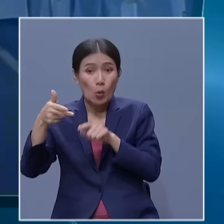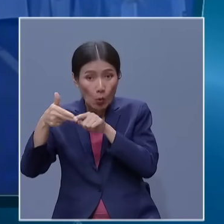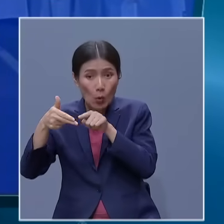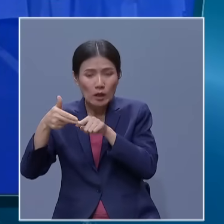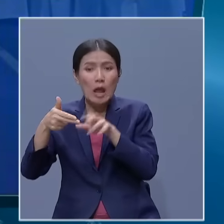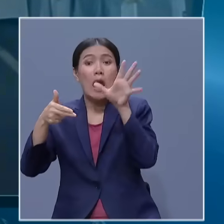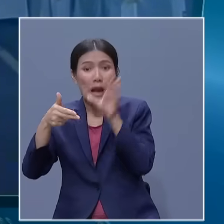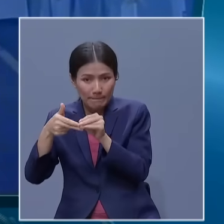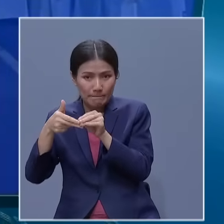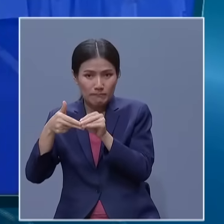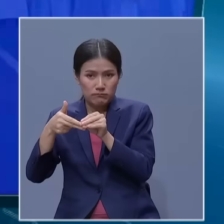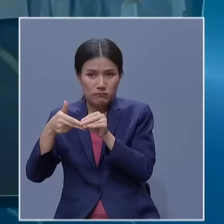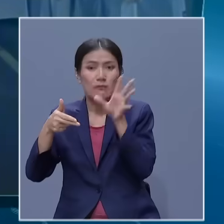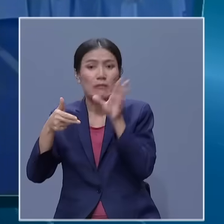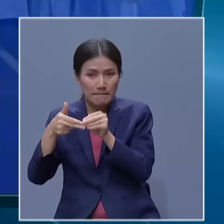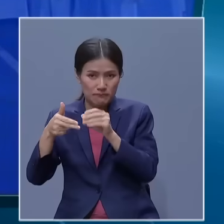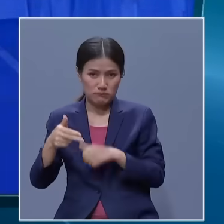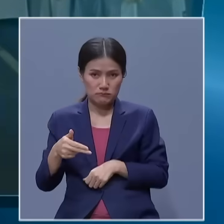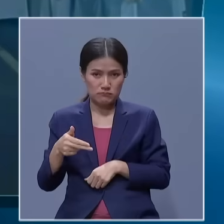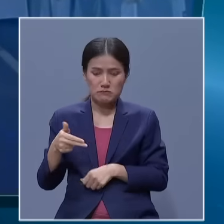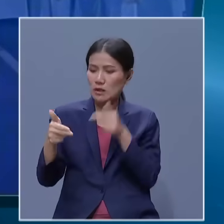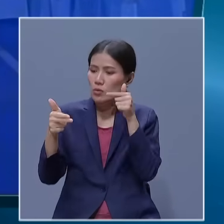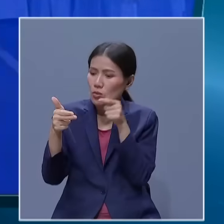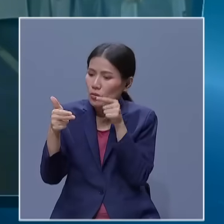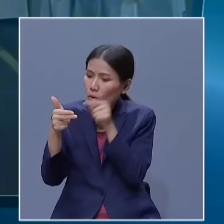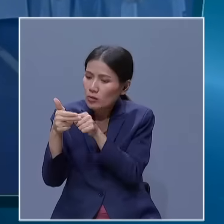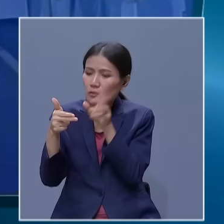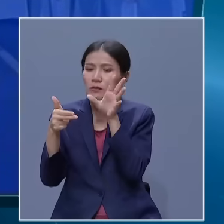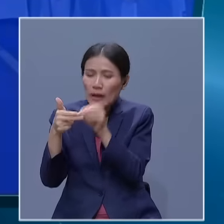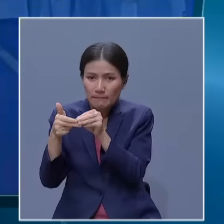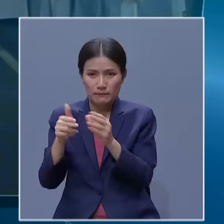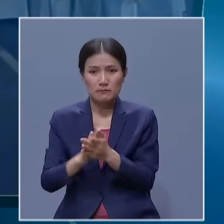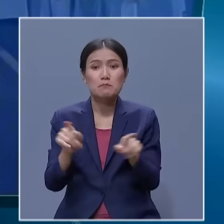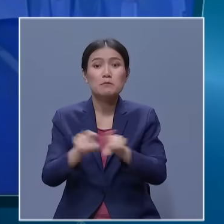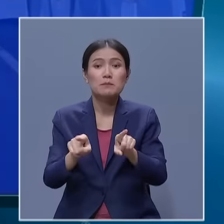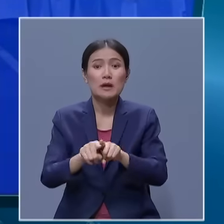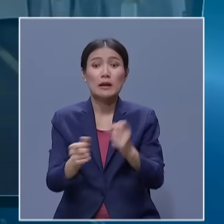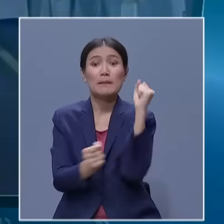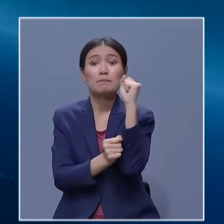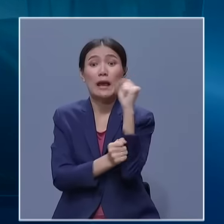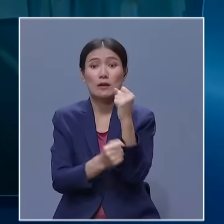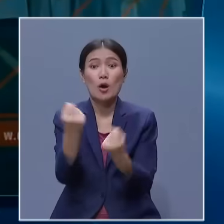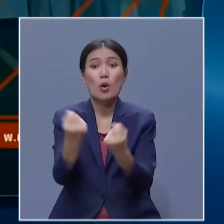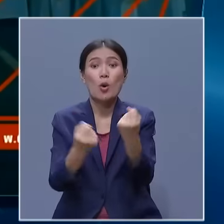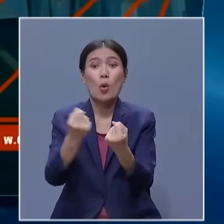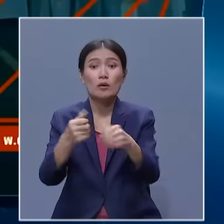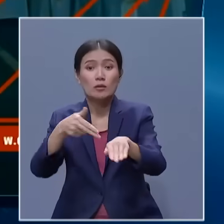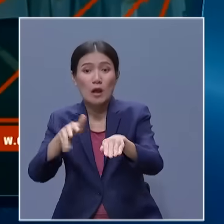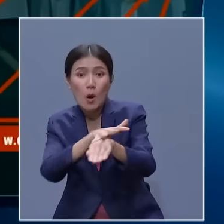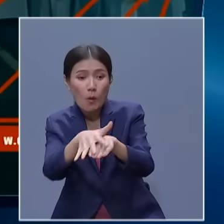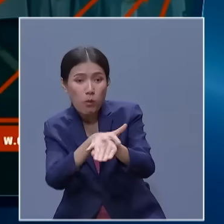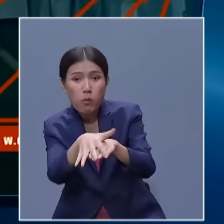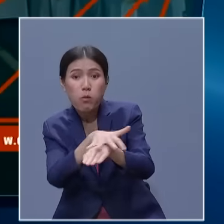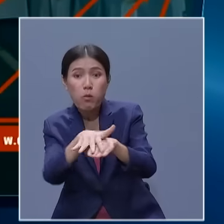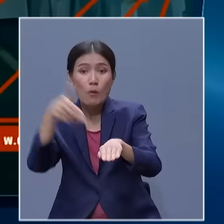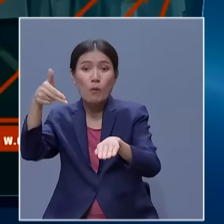แหละ ครับ คือเป็นภาพลักษณะท่านดูนี่จะไม่ผิดเป็นเหมือนตอนกำนันนกกำลังล้างรถเบนเล่อยู ่ จบแค่ตรงนั้น ภาพสุดท้าย ภาพสุด